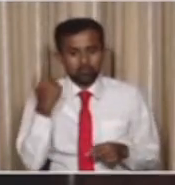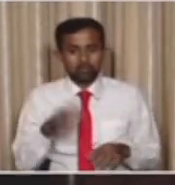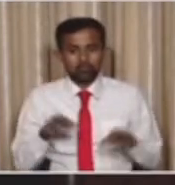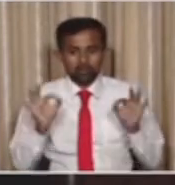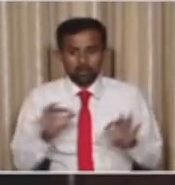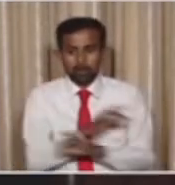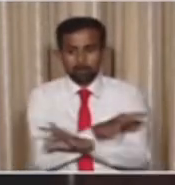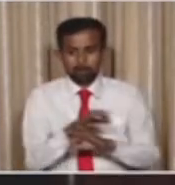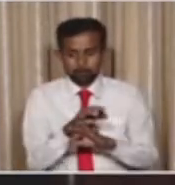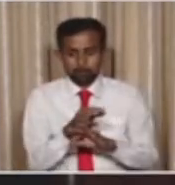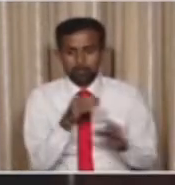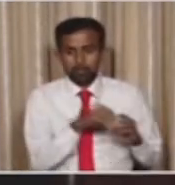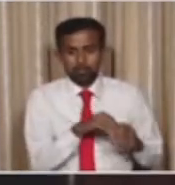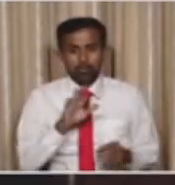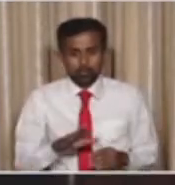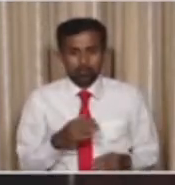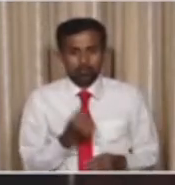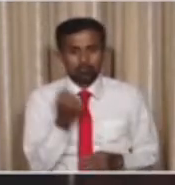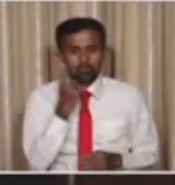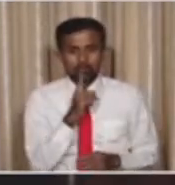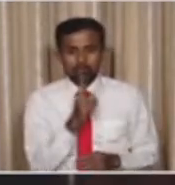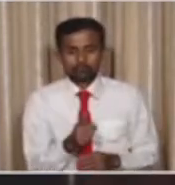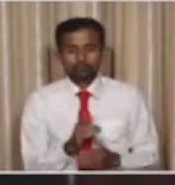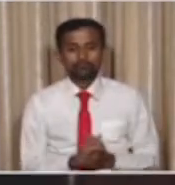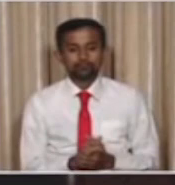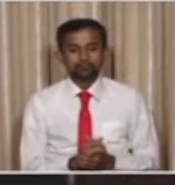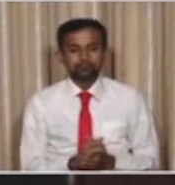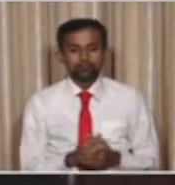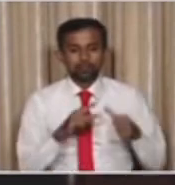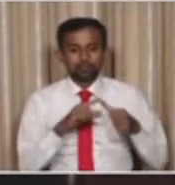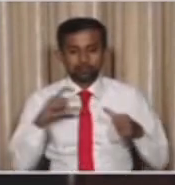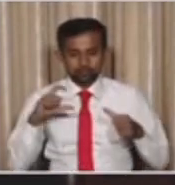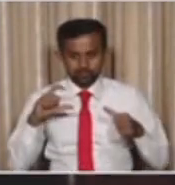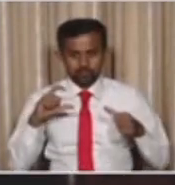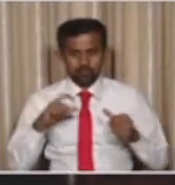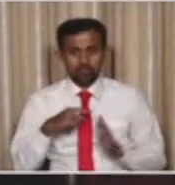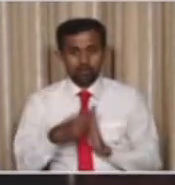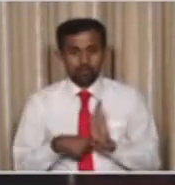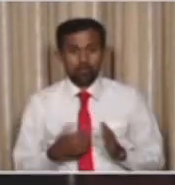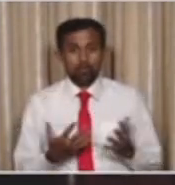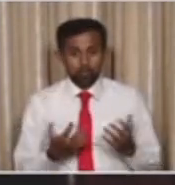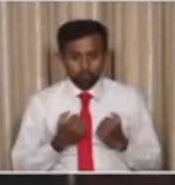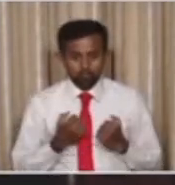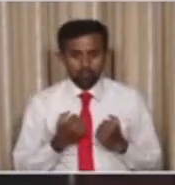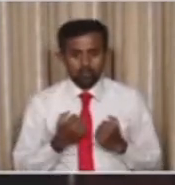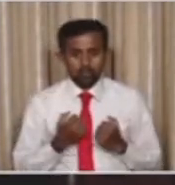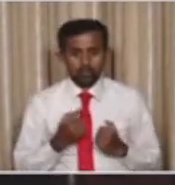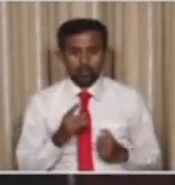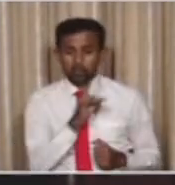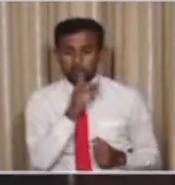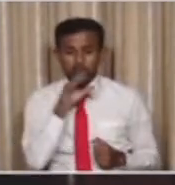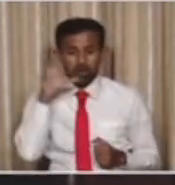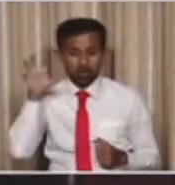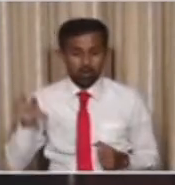සැලසුමක් යෙදිය යුතුයි කියන එකයි අපේ යෝජනාව. විශේෂයෙන් මේ AC කියන දේවල් අපේ රටට අපිට අවශ්‍යයි. අපි මේ ඝර්ම කලාපීය